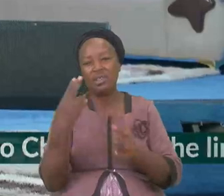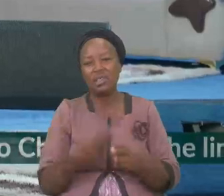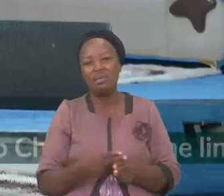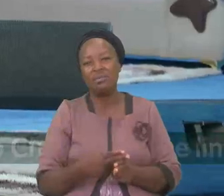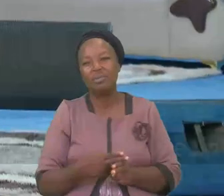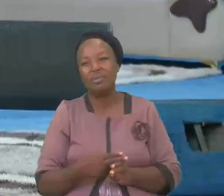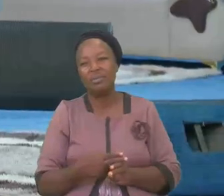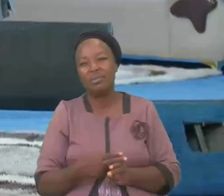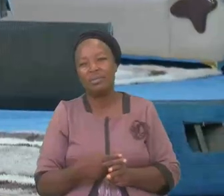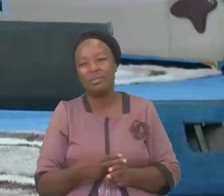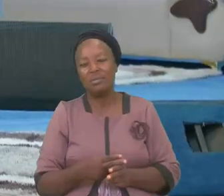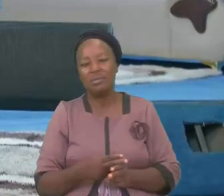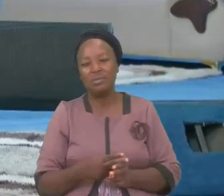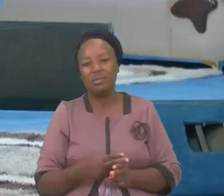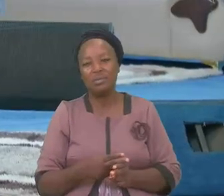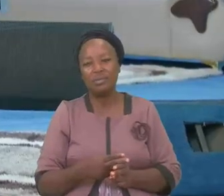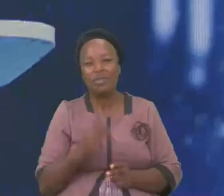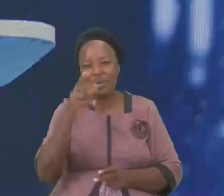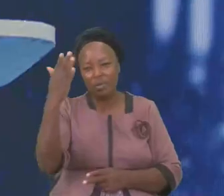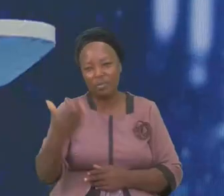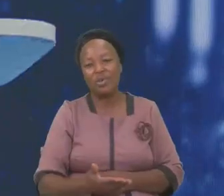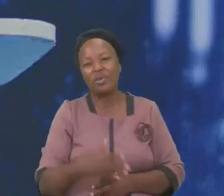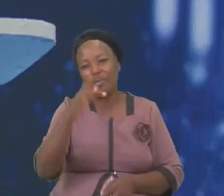Il vient déjà.